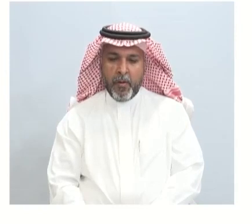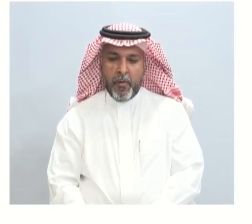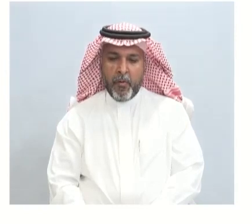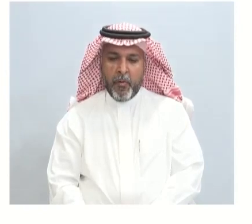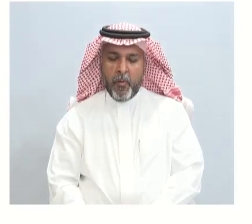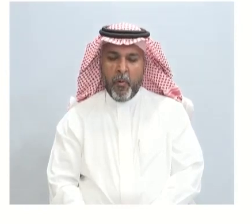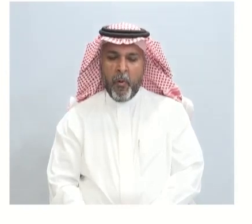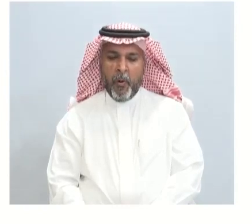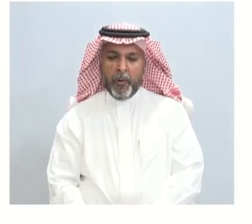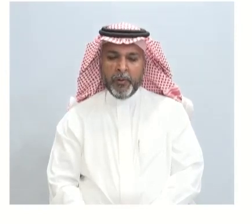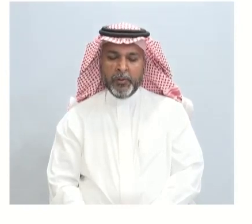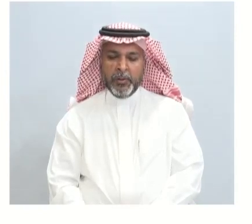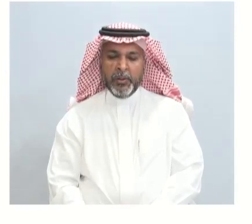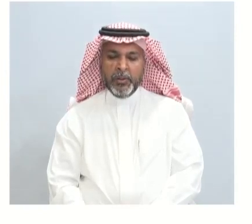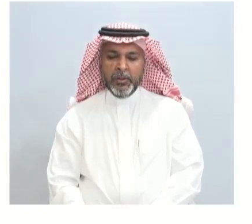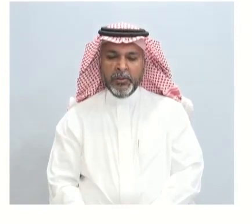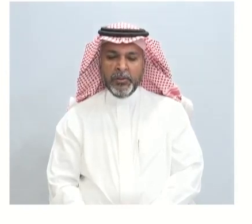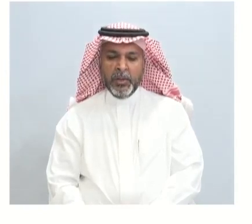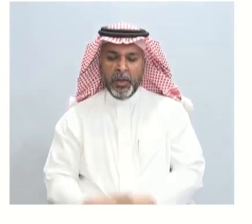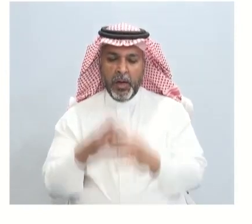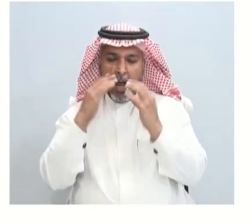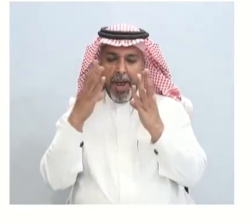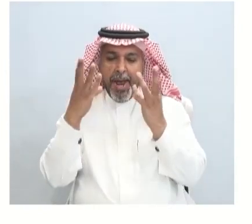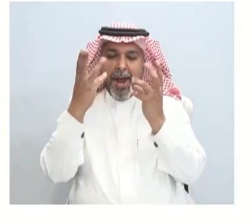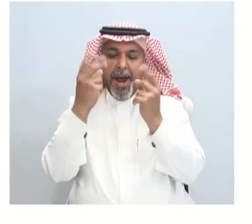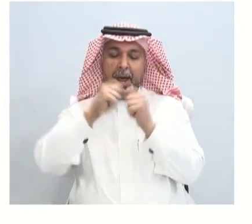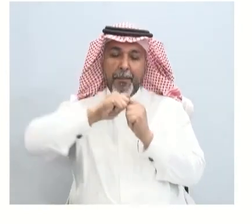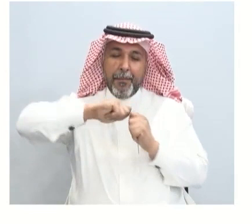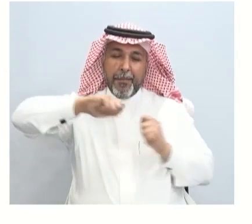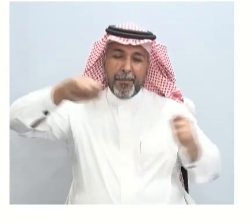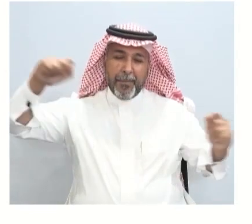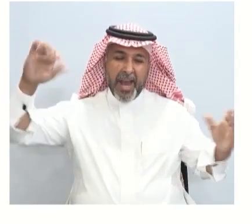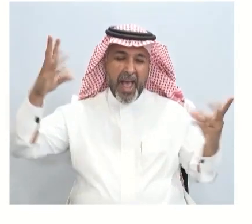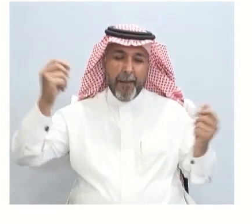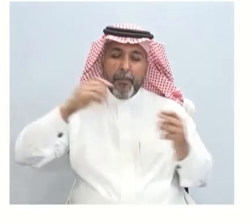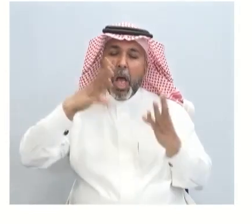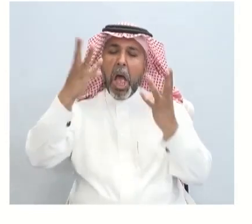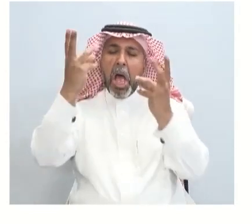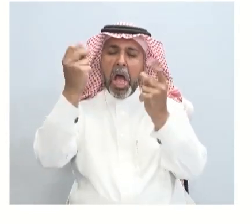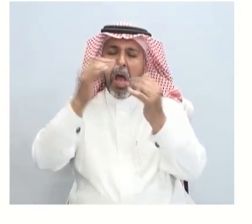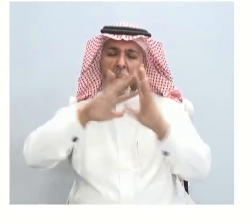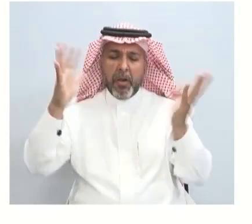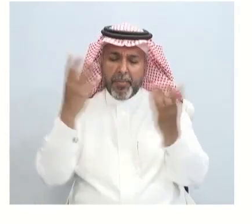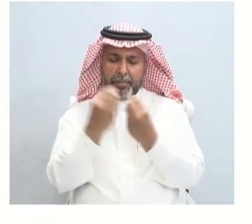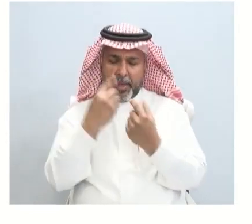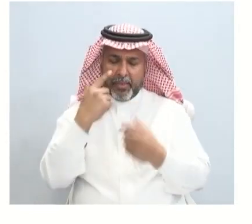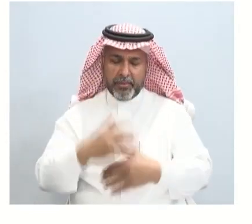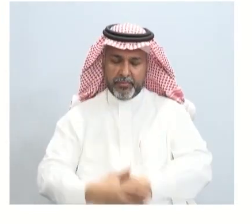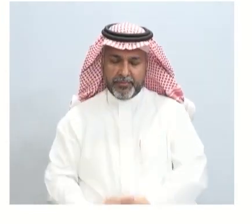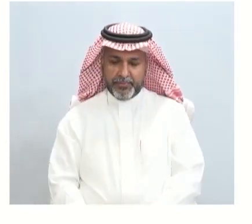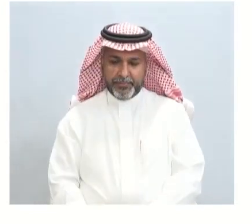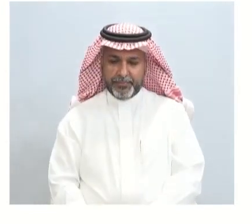لاحظنا انه الداله شفت من الاعلى الى الاسفل فكل الاعداد دخلت في مدى داله الظل ما عندي ايه